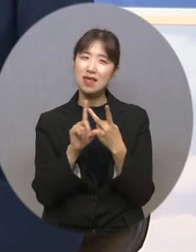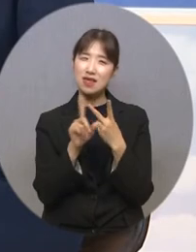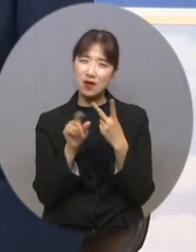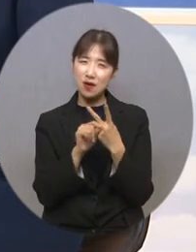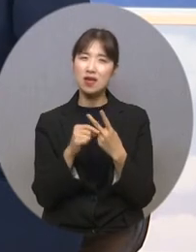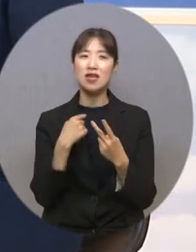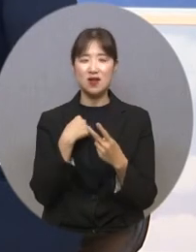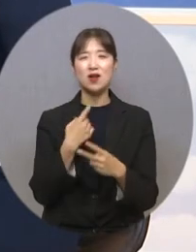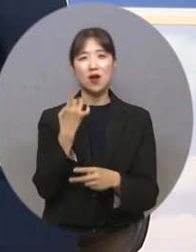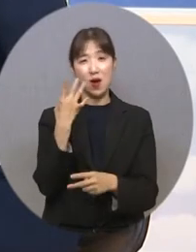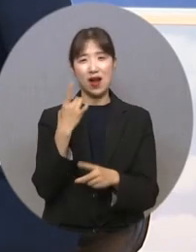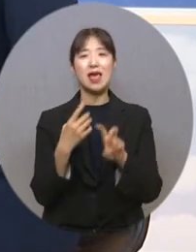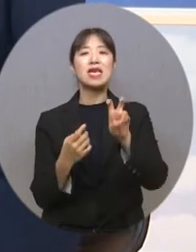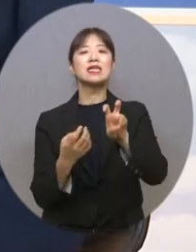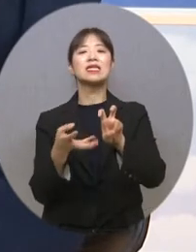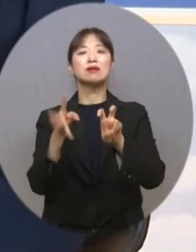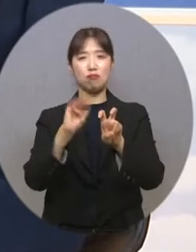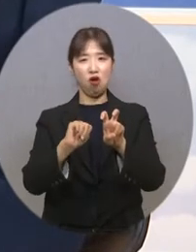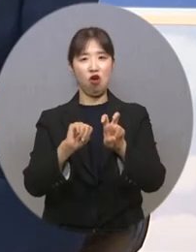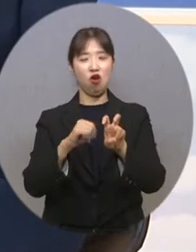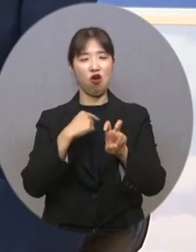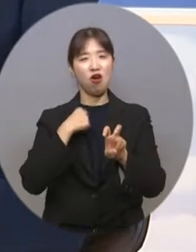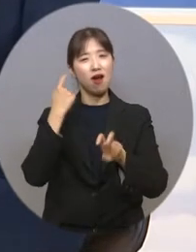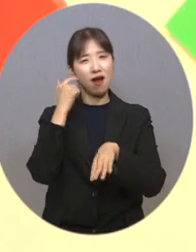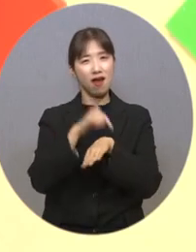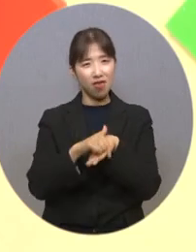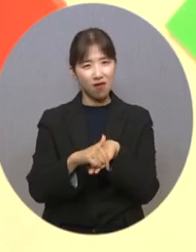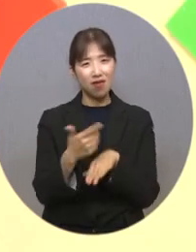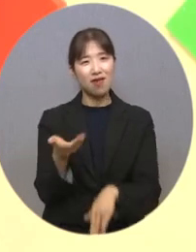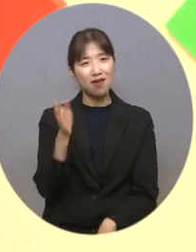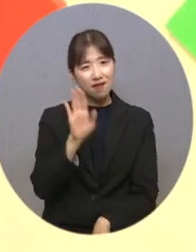20억을 잡았어요. 20억이요? 예, 예. 네. 근데,